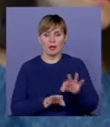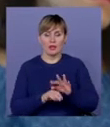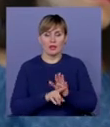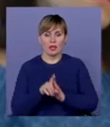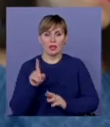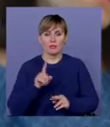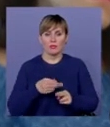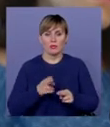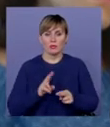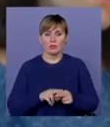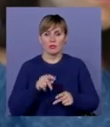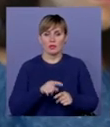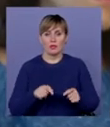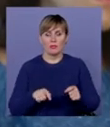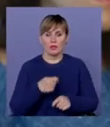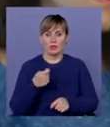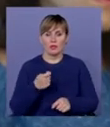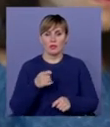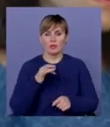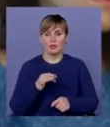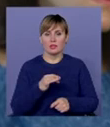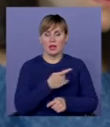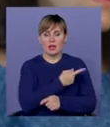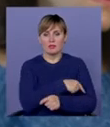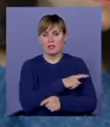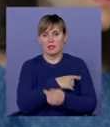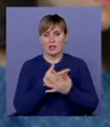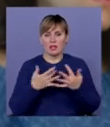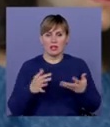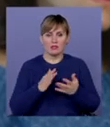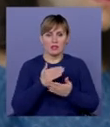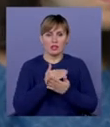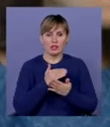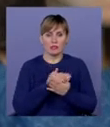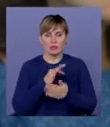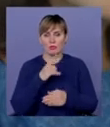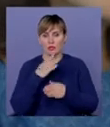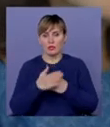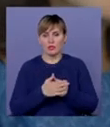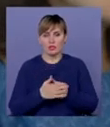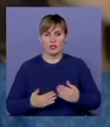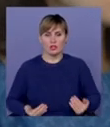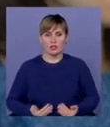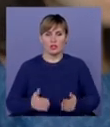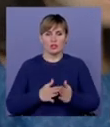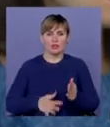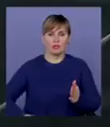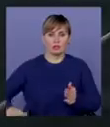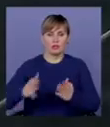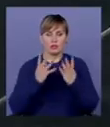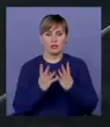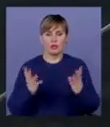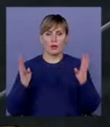там нарушения и санитарно-эпидемиологического режима. От ближайших жилых массивов ограждения